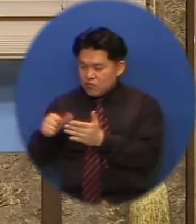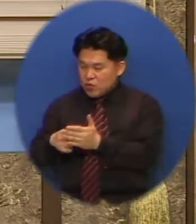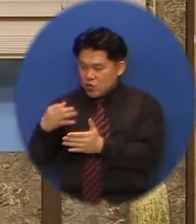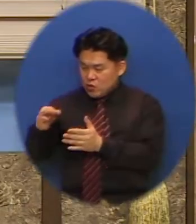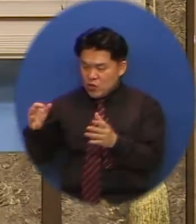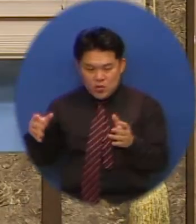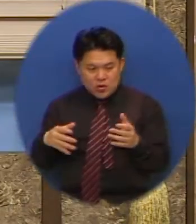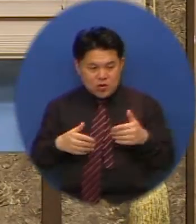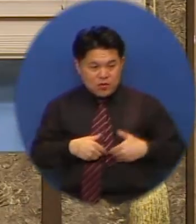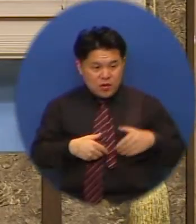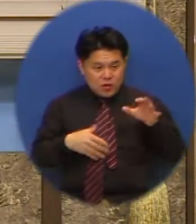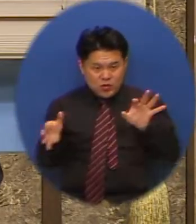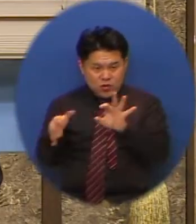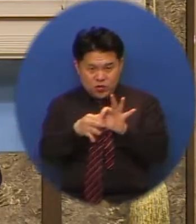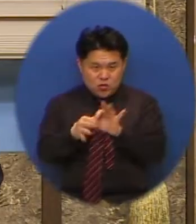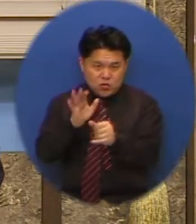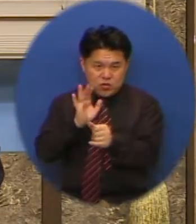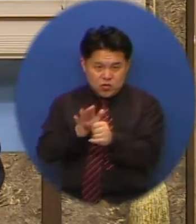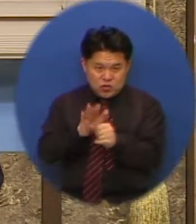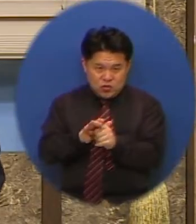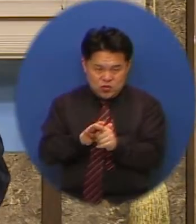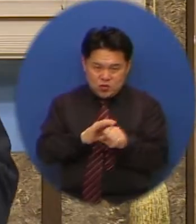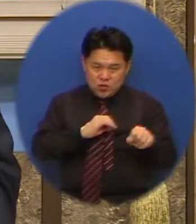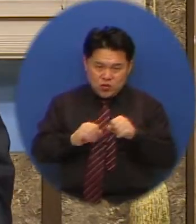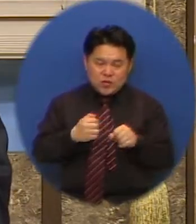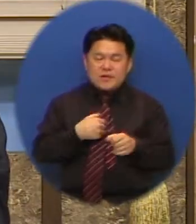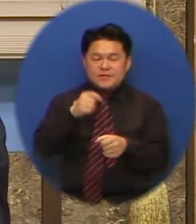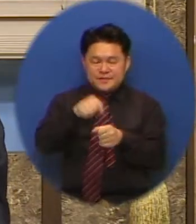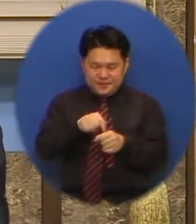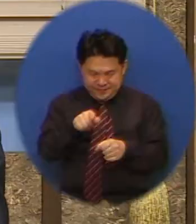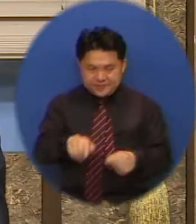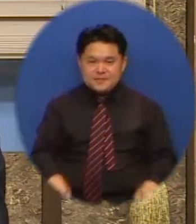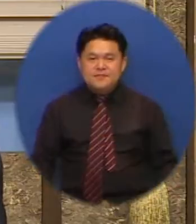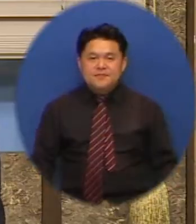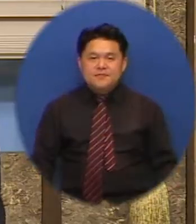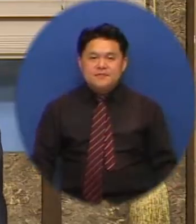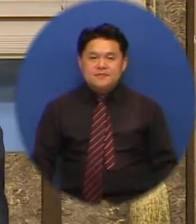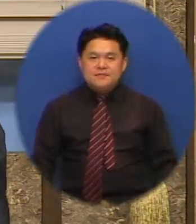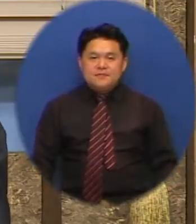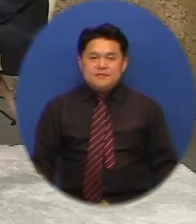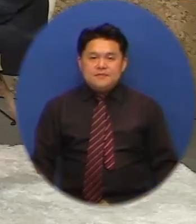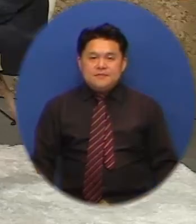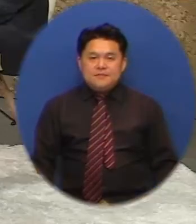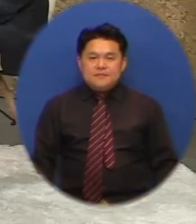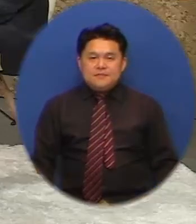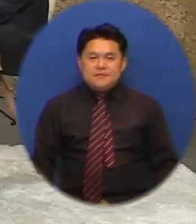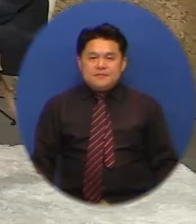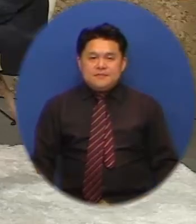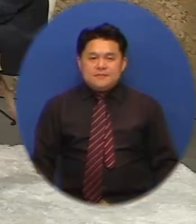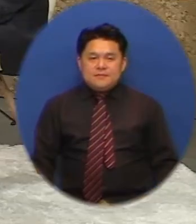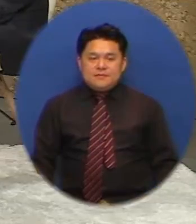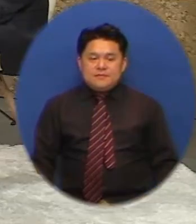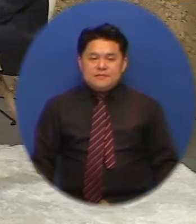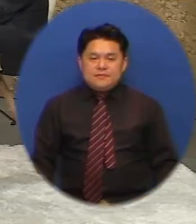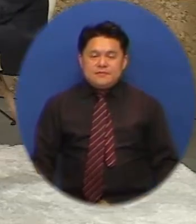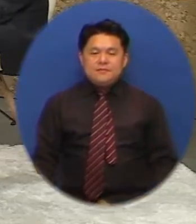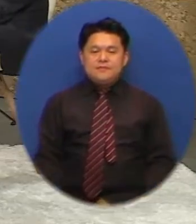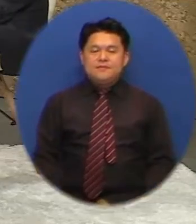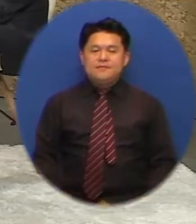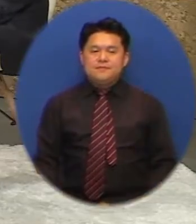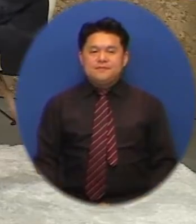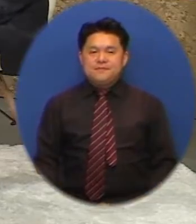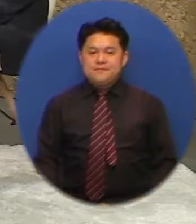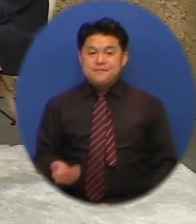실질적으로 지원하는 이런 역할을 하도록 하는 게 제 목표입니다. 예. 예. 이제 앞전에 이제